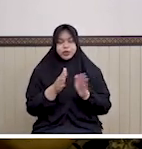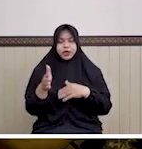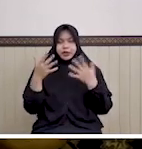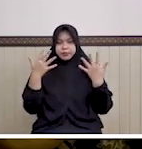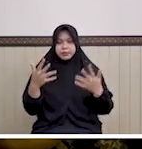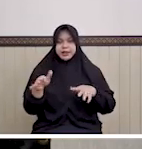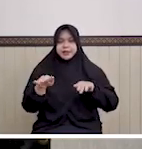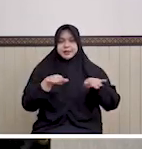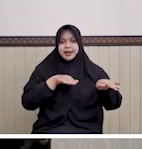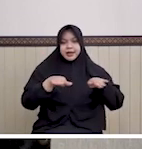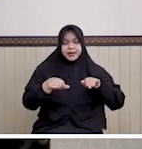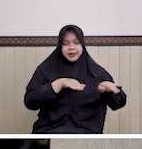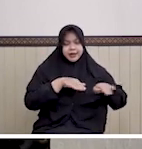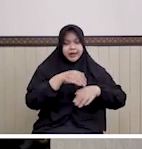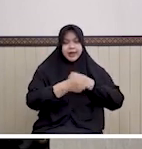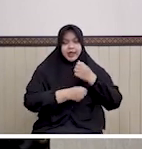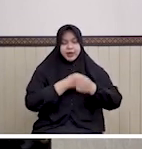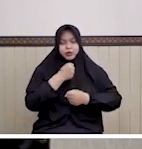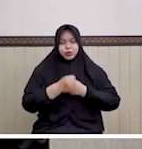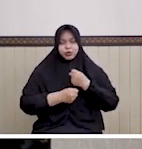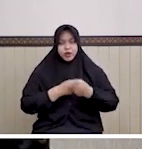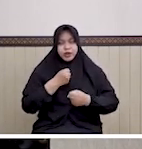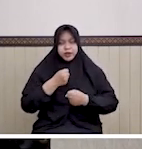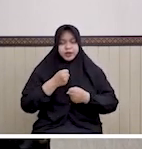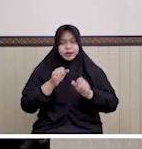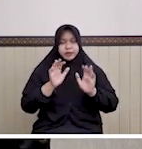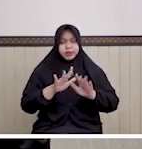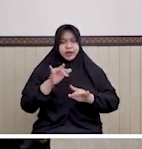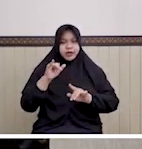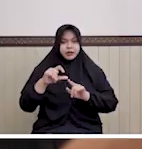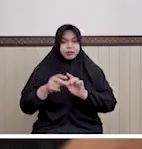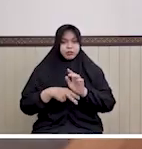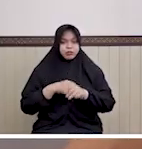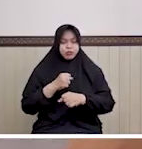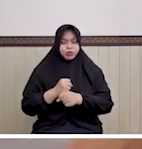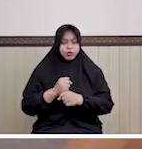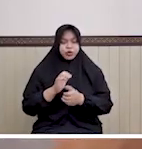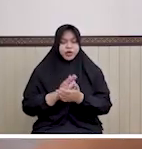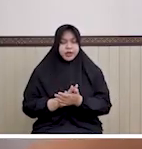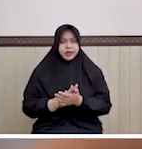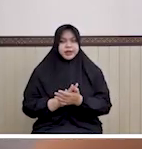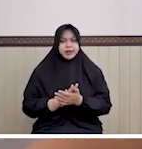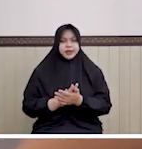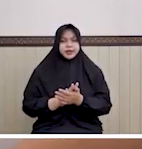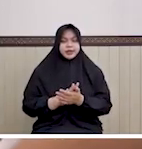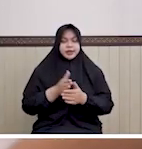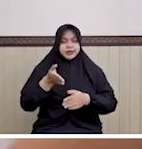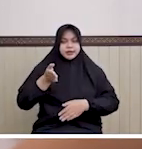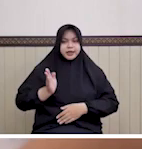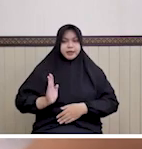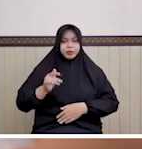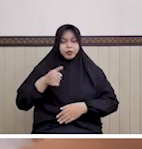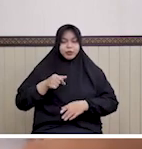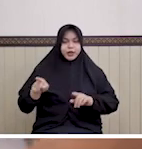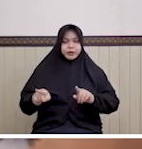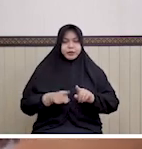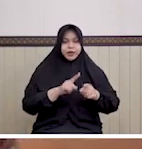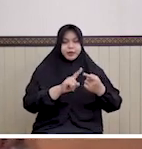bagaimana strategi-strategi yang dilakukan oleh by Bong dan Sigap ia untuk mendampingi teman-teman difable